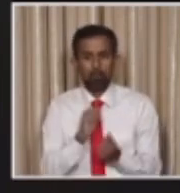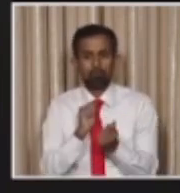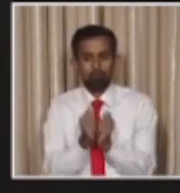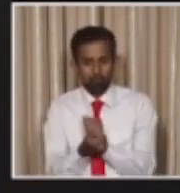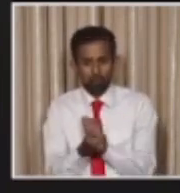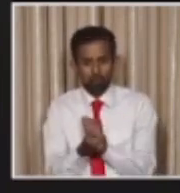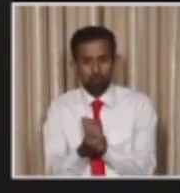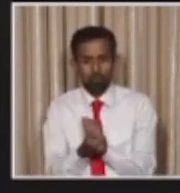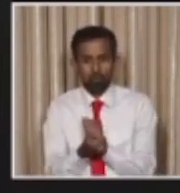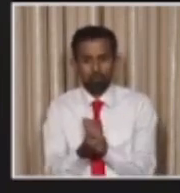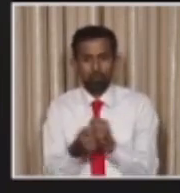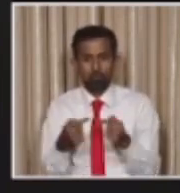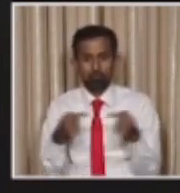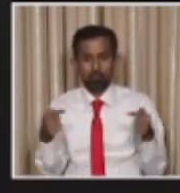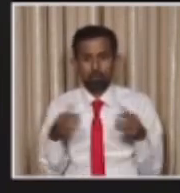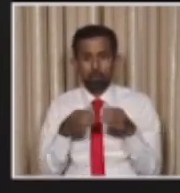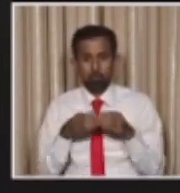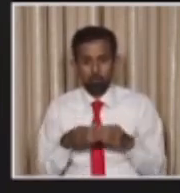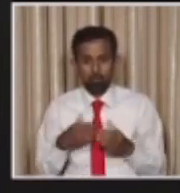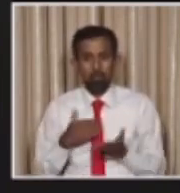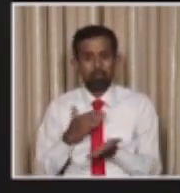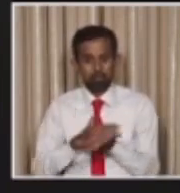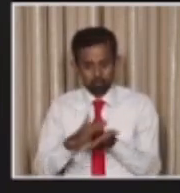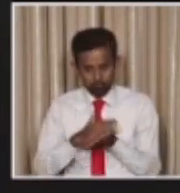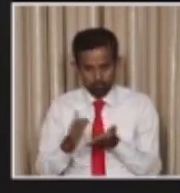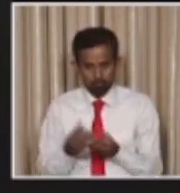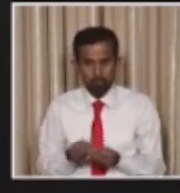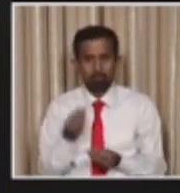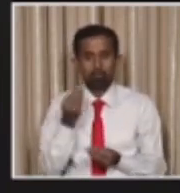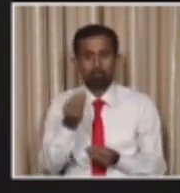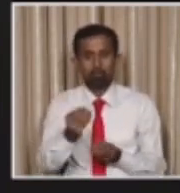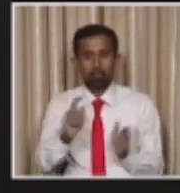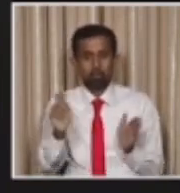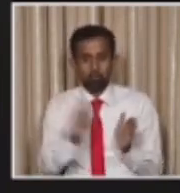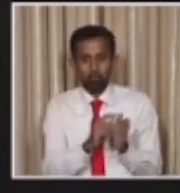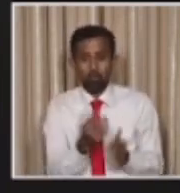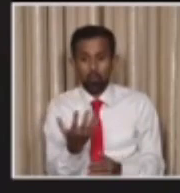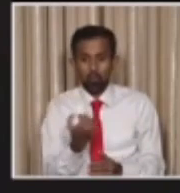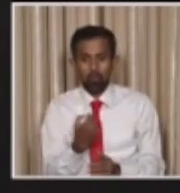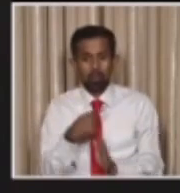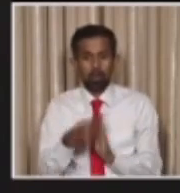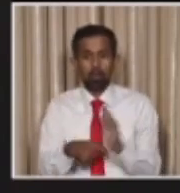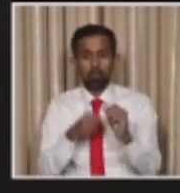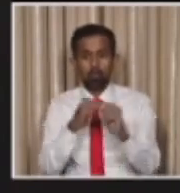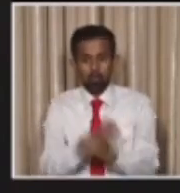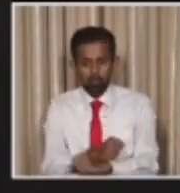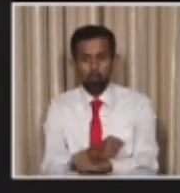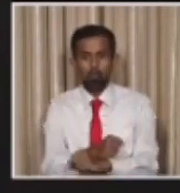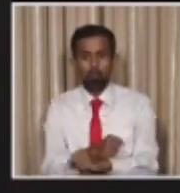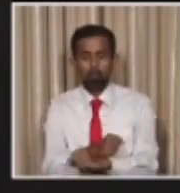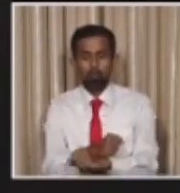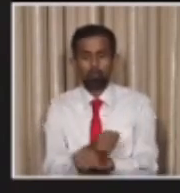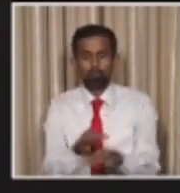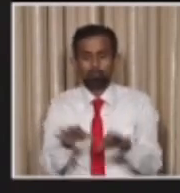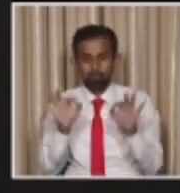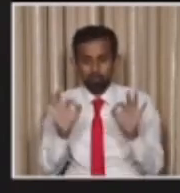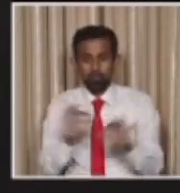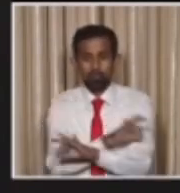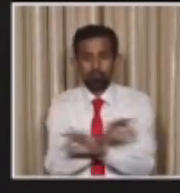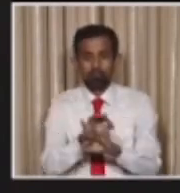කරලා විශේෂයෙන් විපක්ෂයක් ඇරෙන අපේ සහයත් අපි දෙනවා මේ රටට ආදායම අවශ්‍යයි. මොකද රට බංගලොත් වෙලා තියෙන රටක්. නමුත් ඒවා ක්‍රමවේදයක්